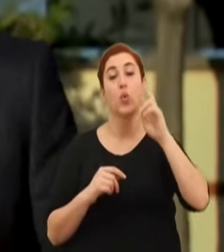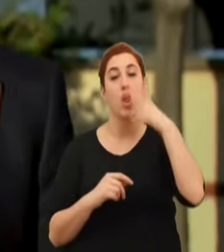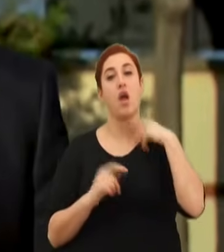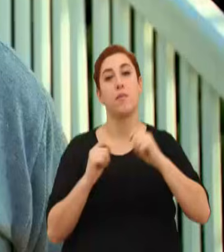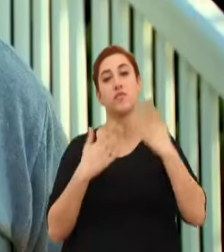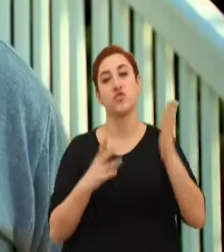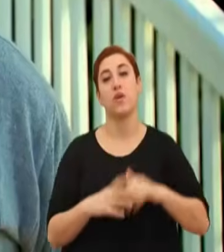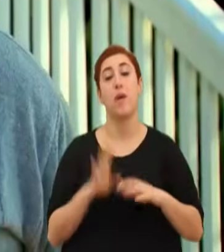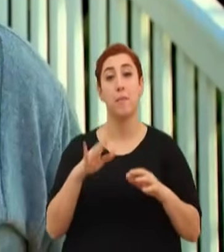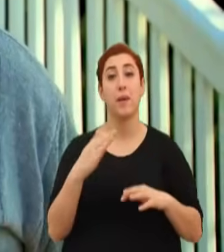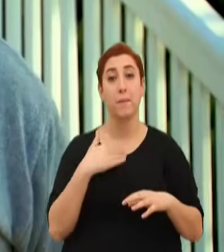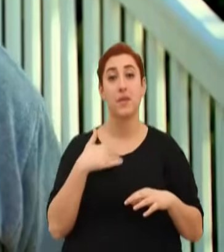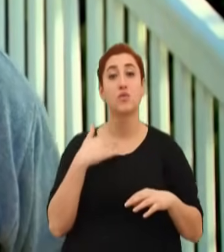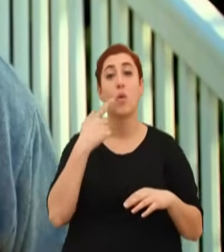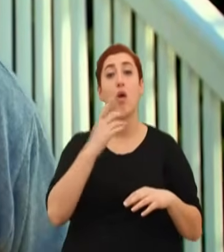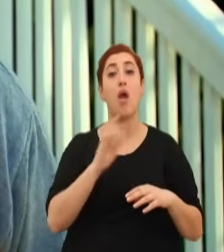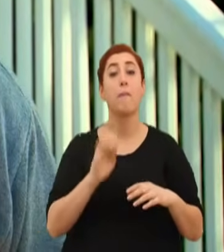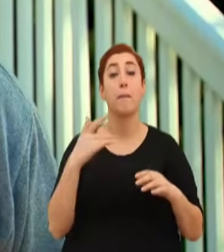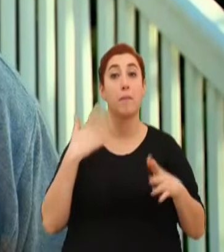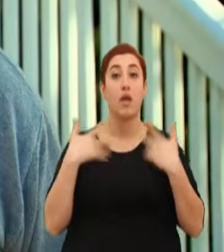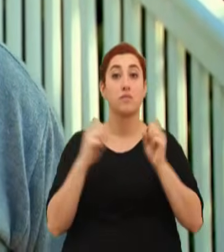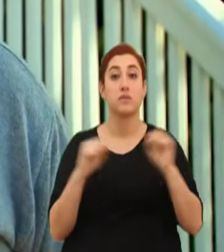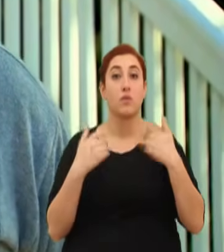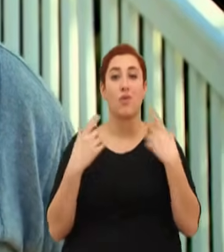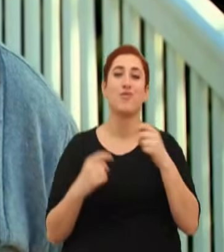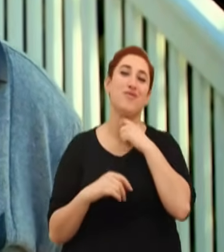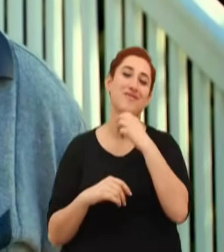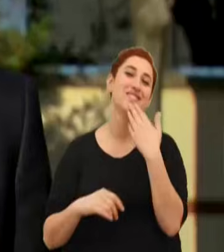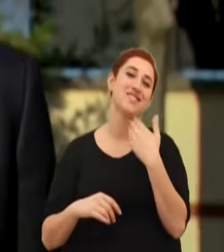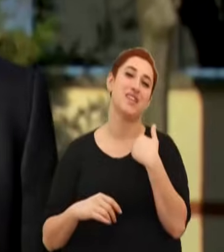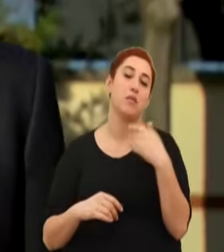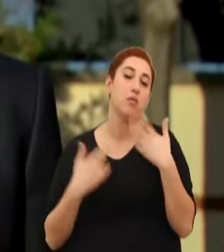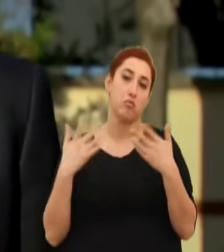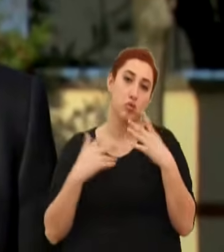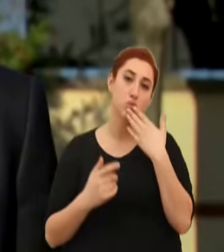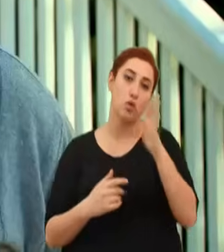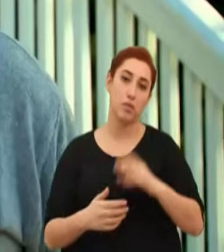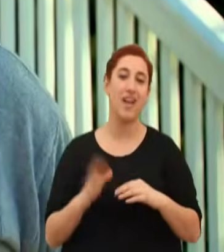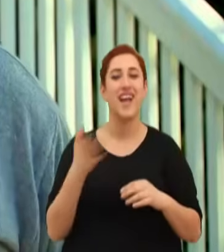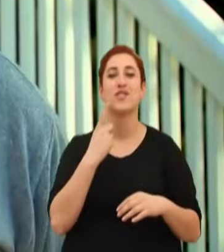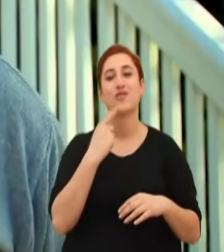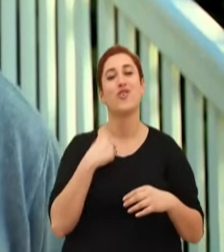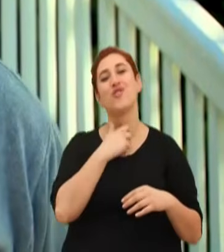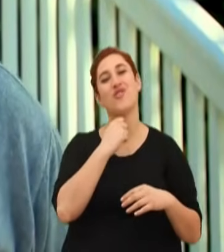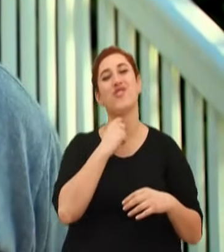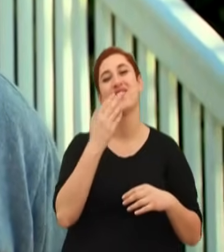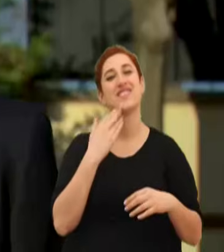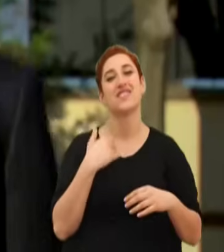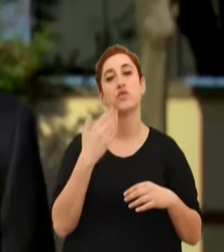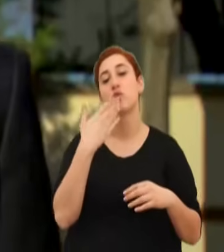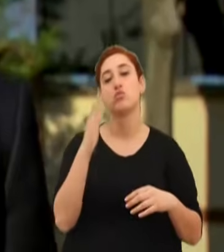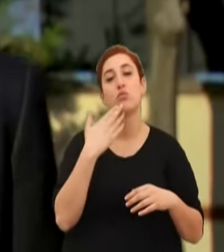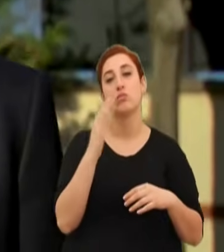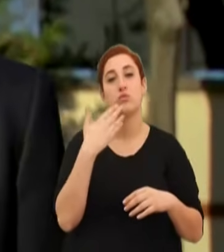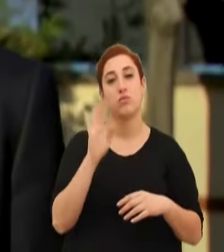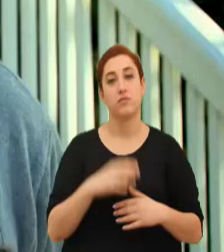rüyama yapacağım ben. Ama biri söyle mi? Ben meraktan çatlarım. Ne olur söyle. Bana ne, bana ne söyleyemem. Hadi söyle ne olur, ne olur söyle.